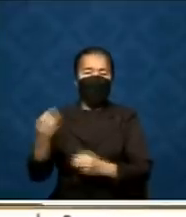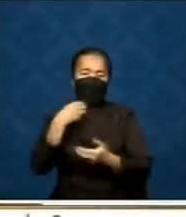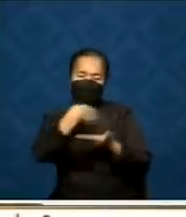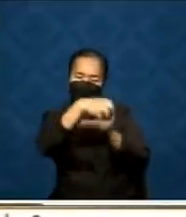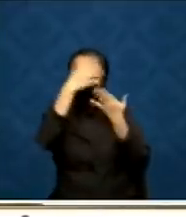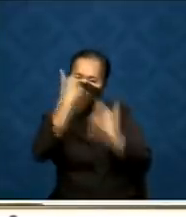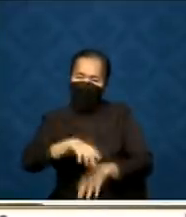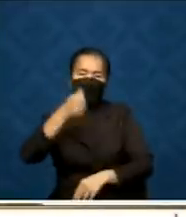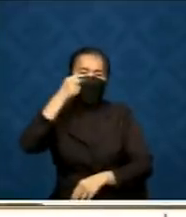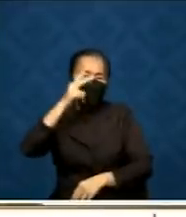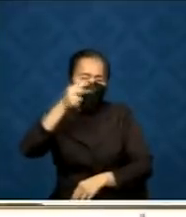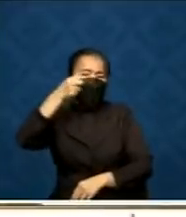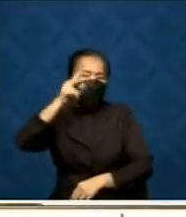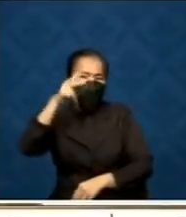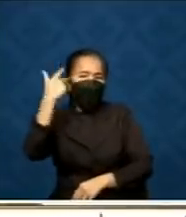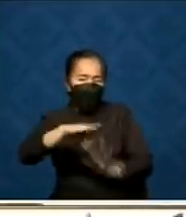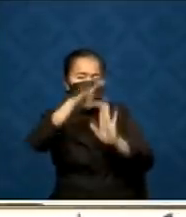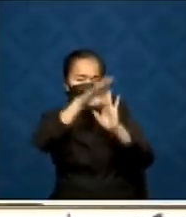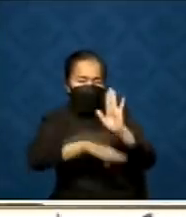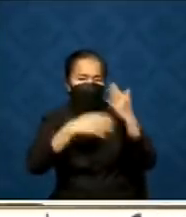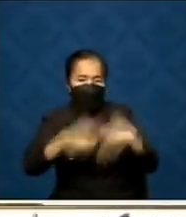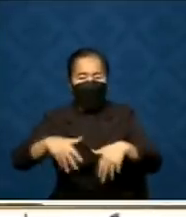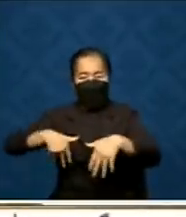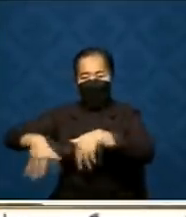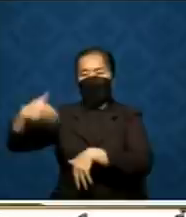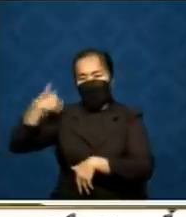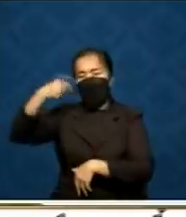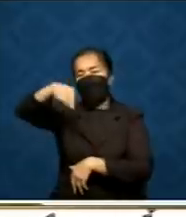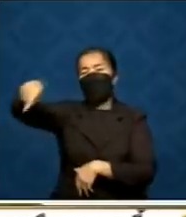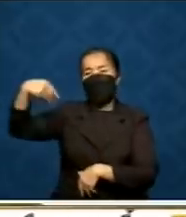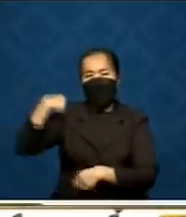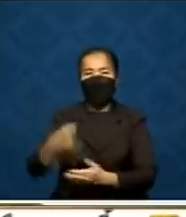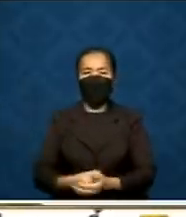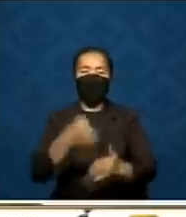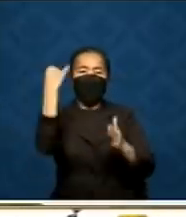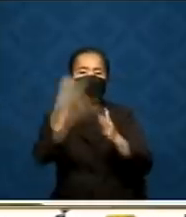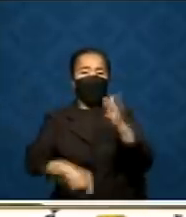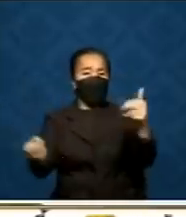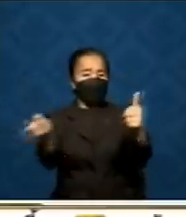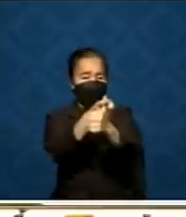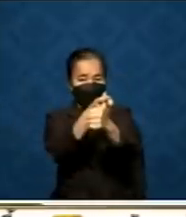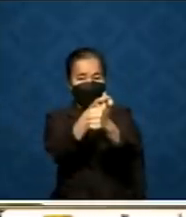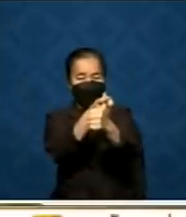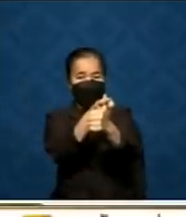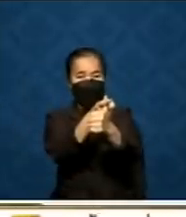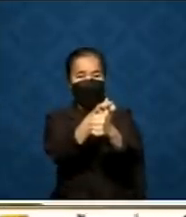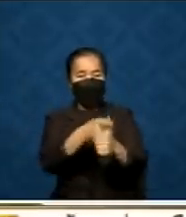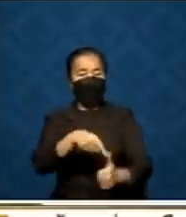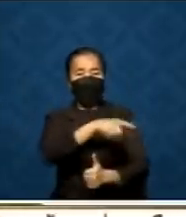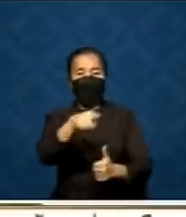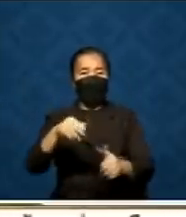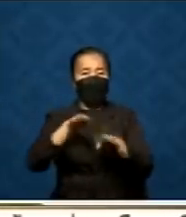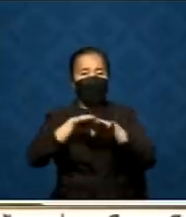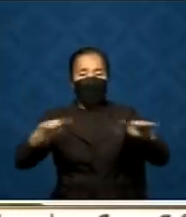3วัน 4วันนี้แล้วชาวบ้านก็พูดมาจากข้างนอกผิดอันที่ 1ถ้าคุณไม่มี